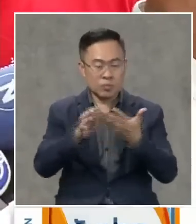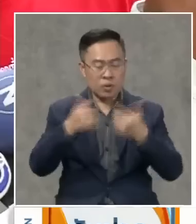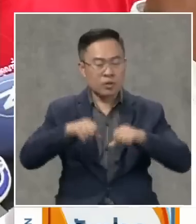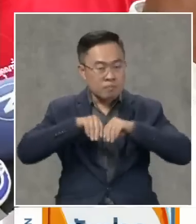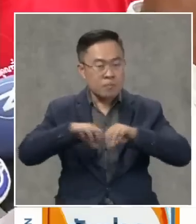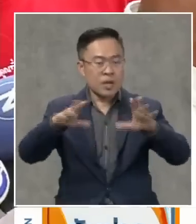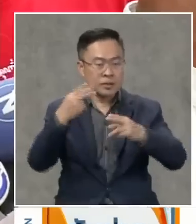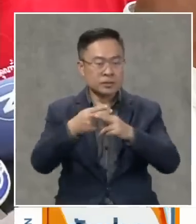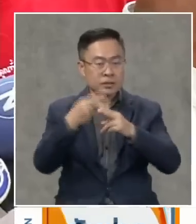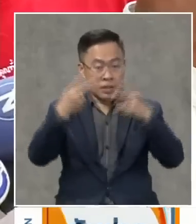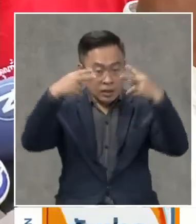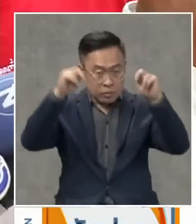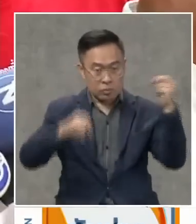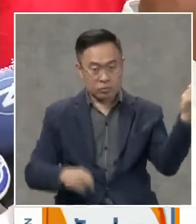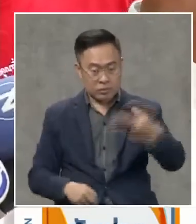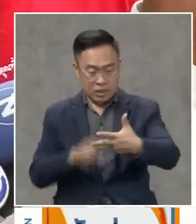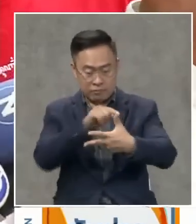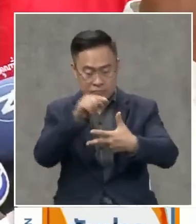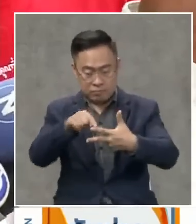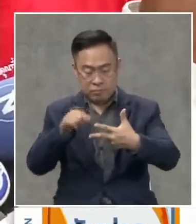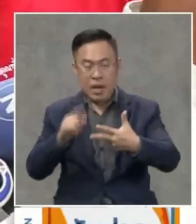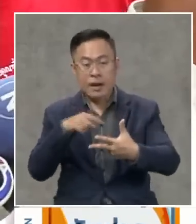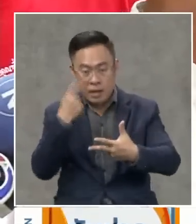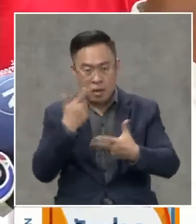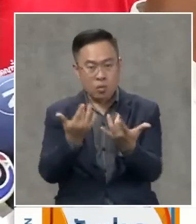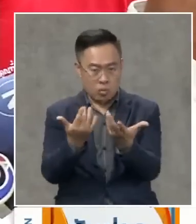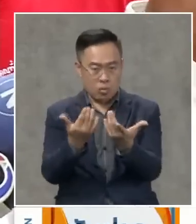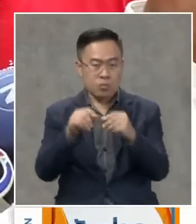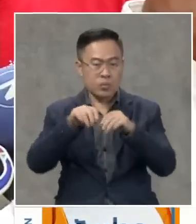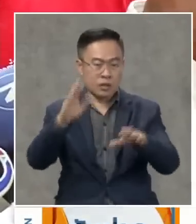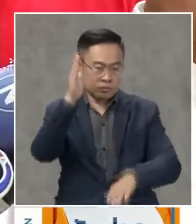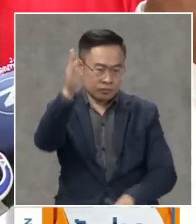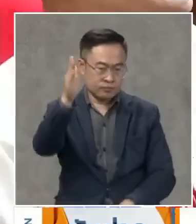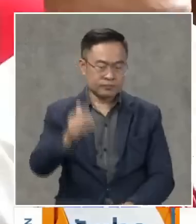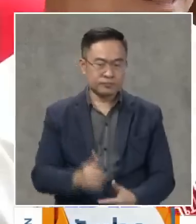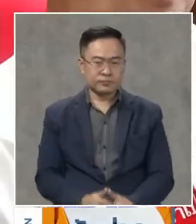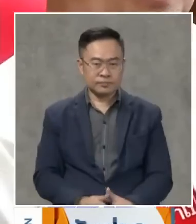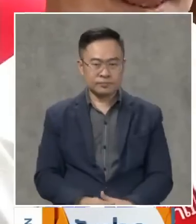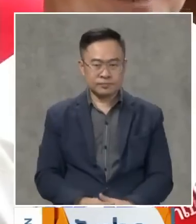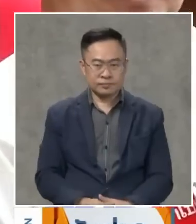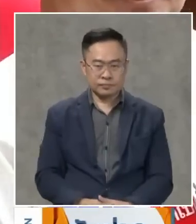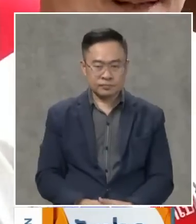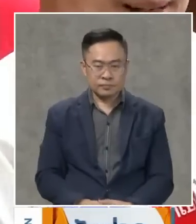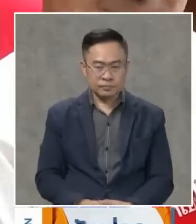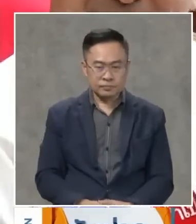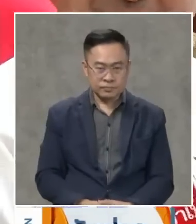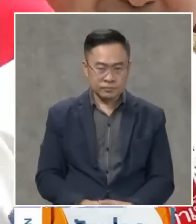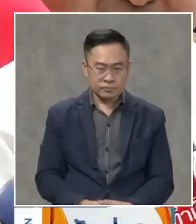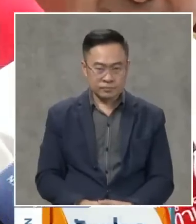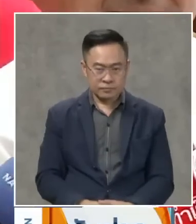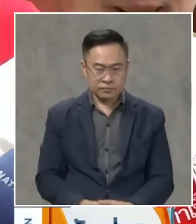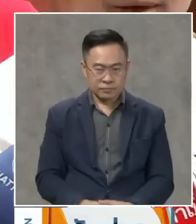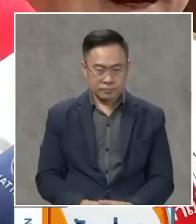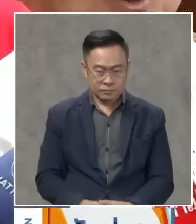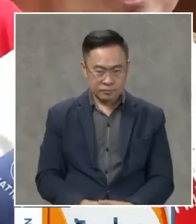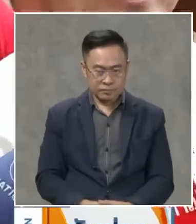แล้วส่วนจะเปิดเมื่อใดนั้นจะพิจารณาช่วงเวลาที่เหมาะสมอีกครั้งค่ะ แล้วหัวหน้าพร้อมไหม เราพร้อมมาตลอด